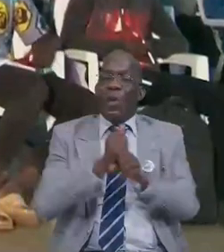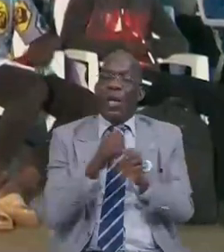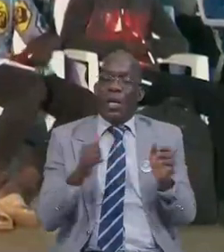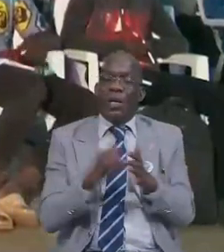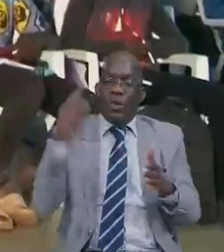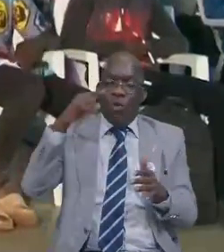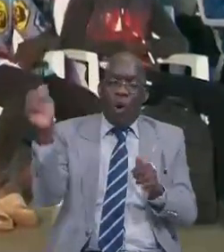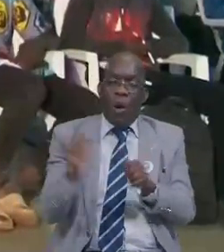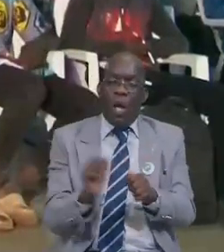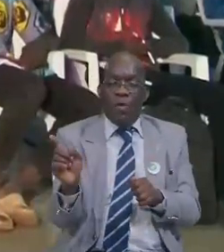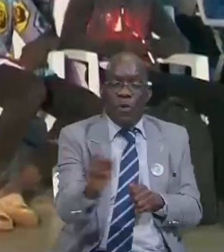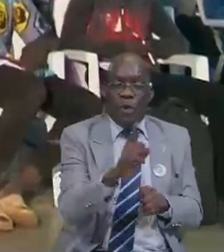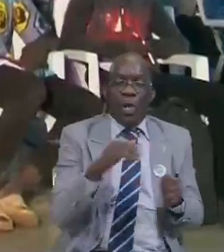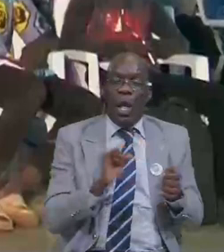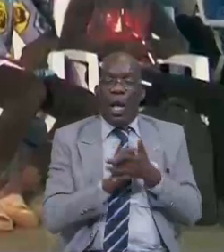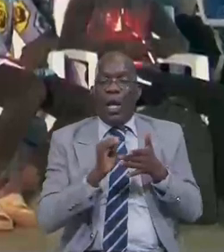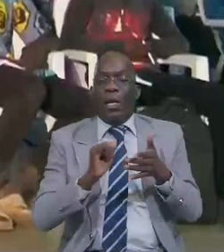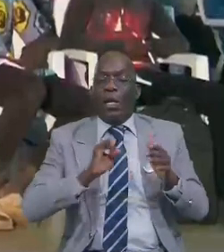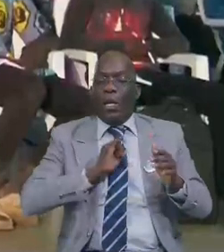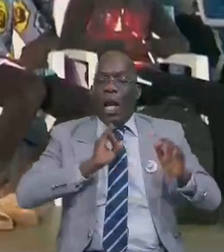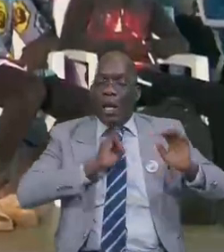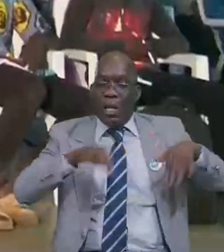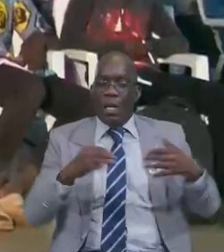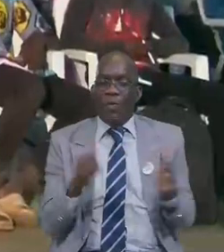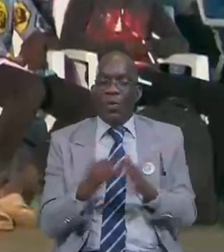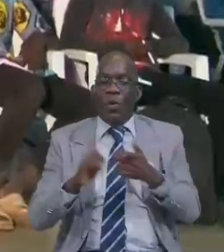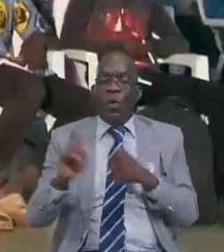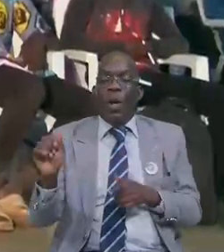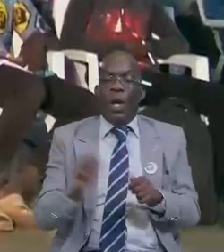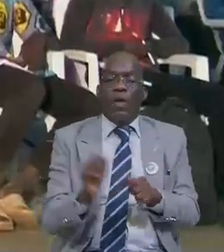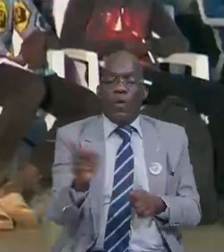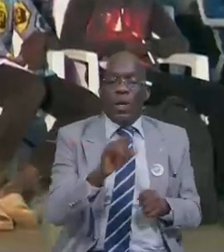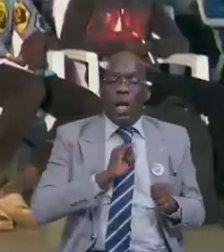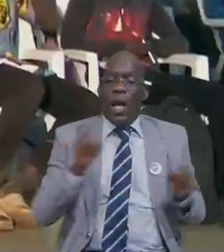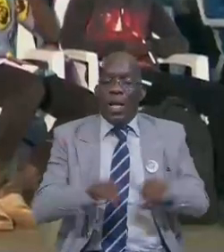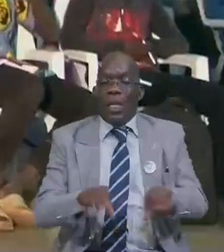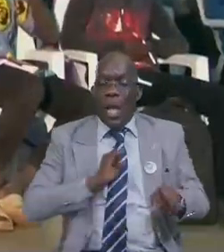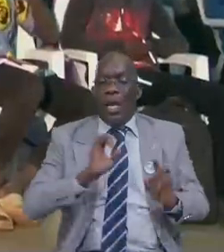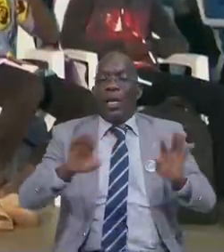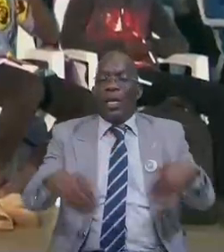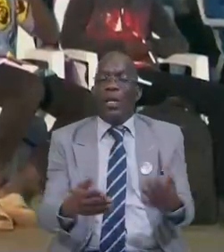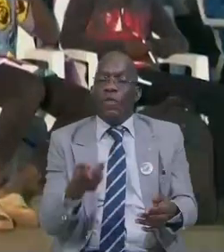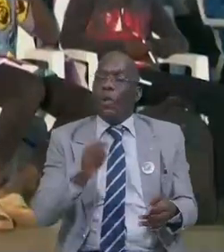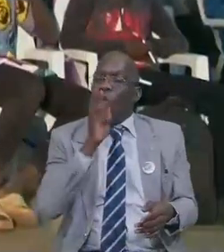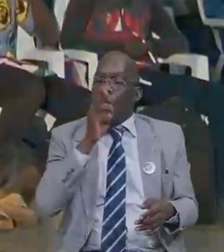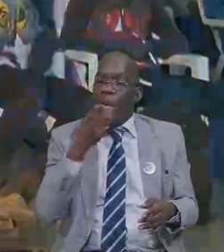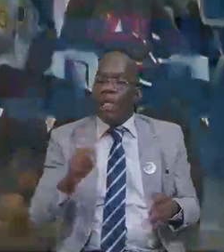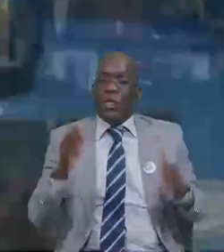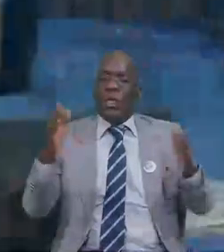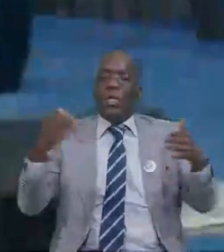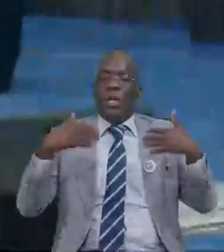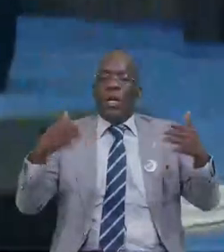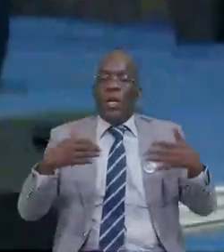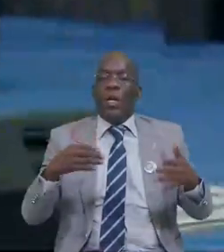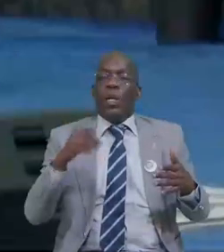cette air, c'est disponible pour chacun. J'ai pourvu ça pour tout le monde. Comme il a pourvu l'eau et l'air pour chacun de nous,